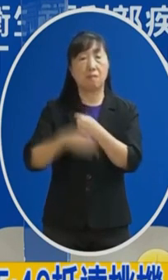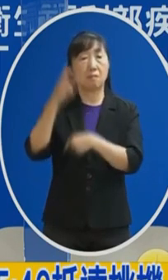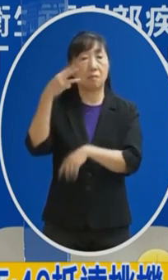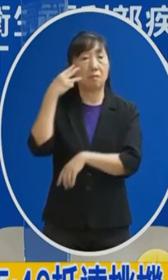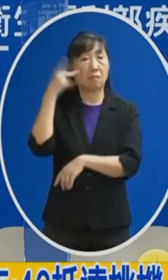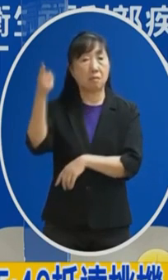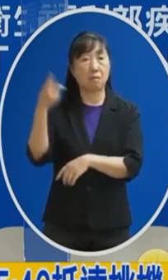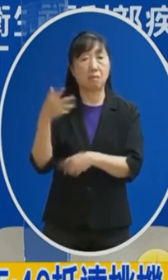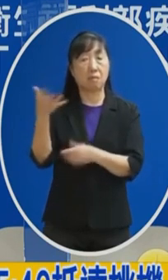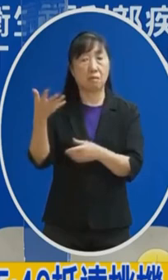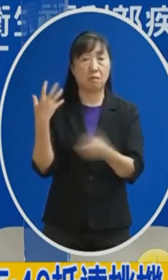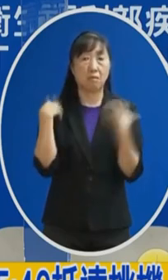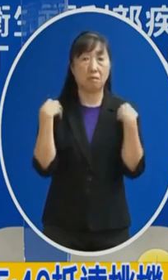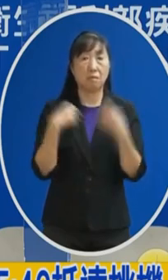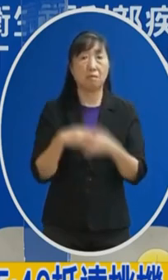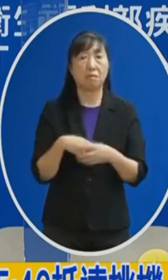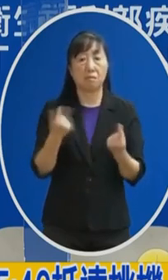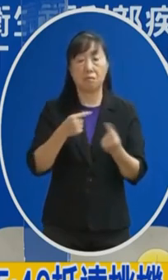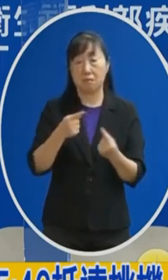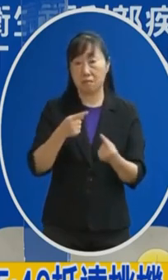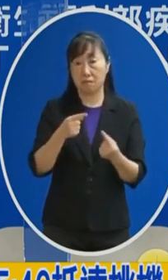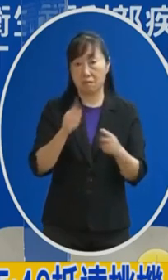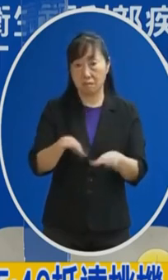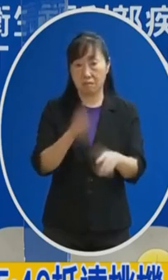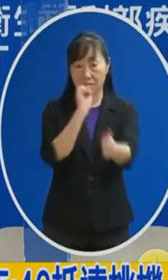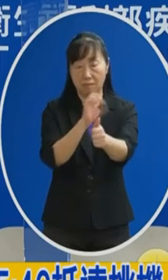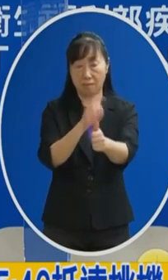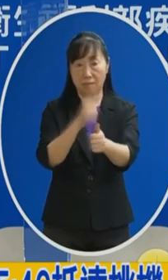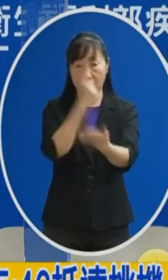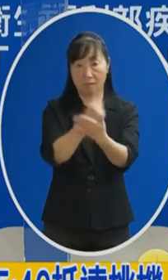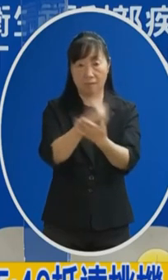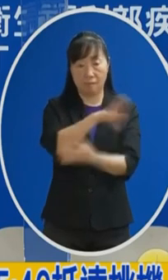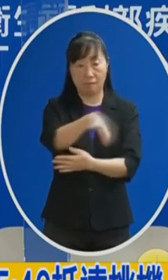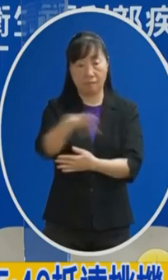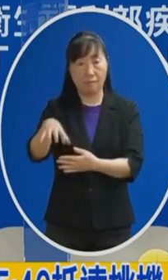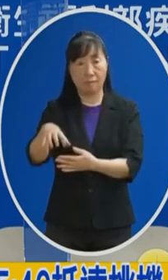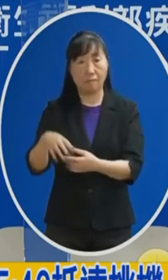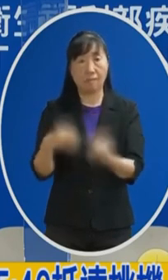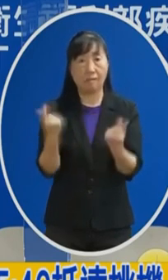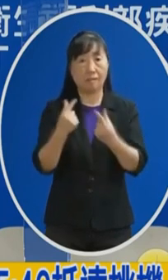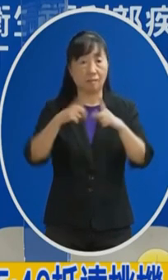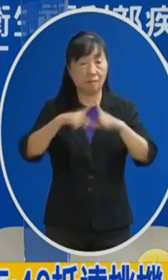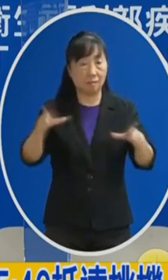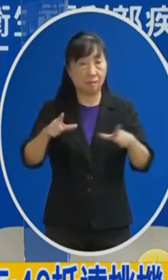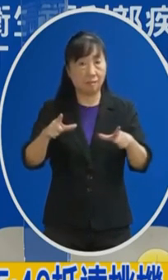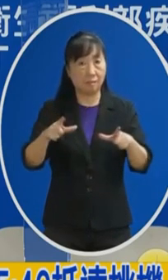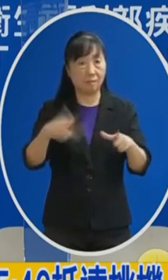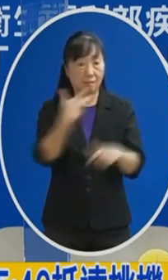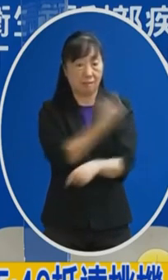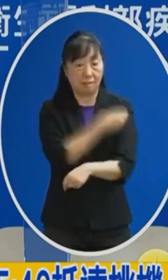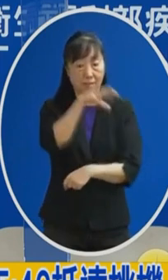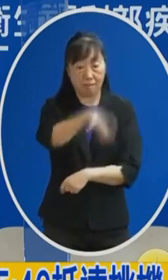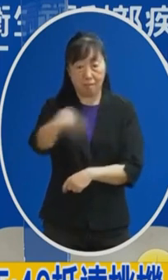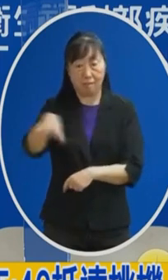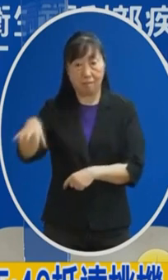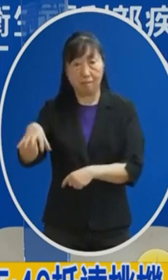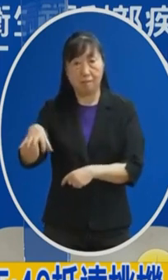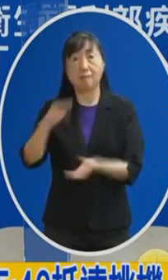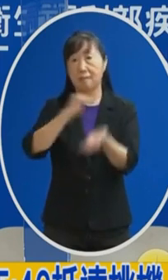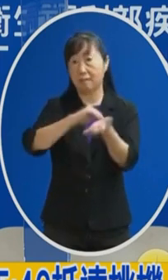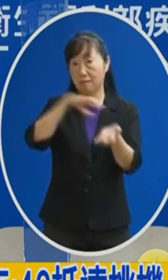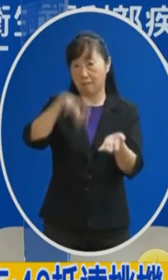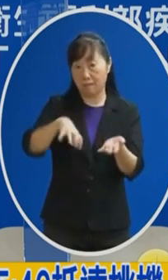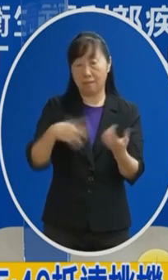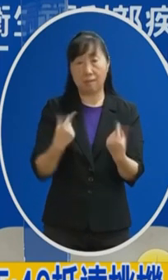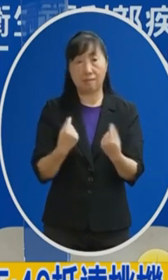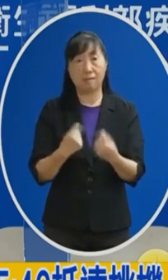会请我们在各县市的，尤其是大型的接种站或是医疗院所里面，